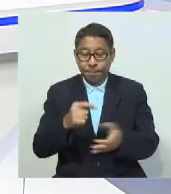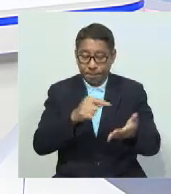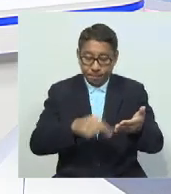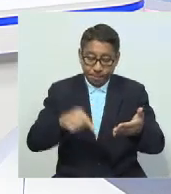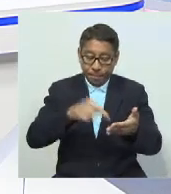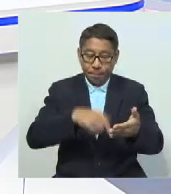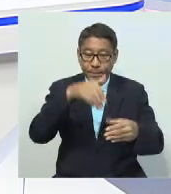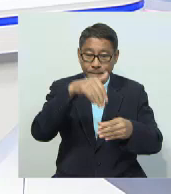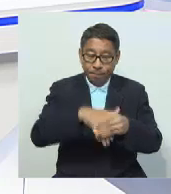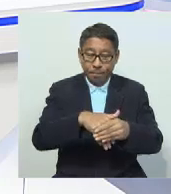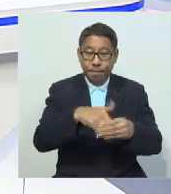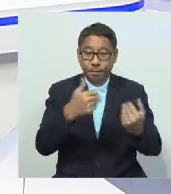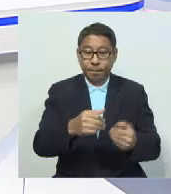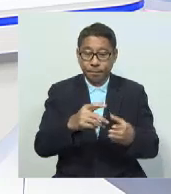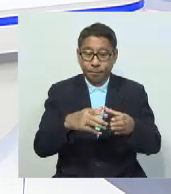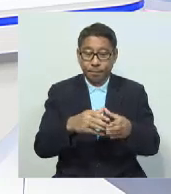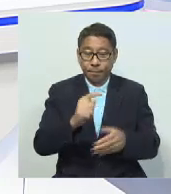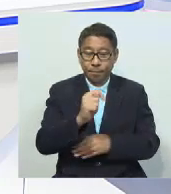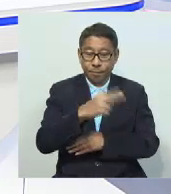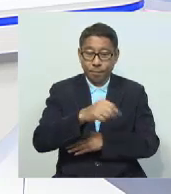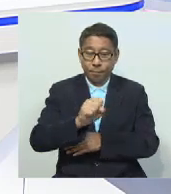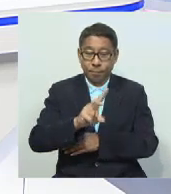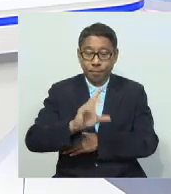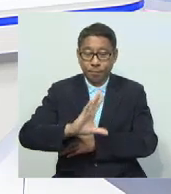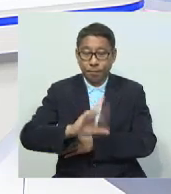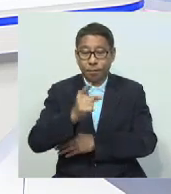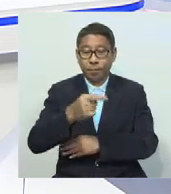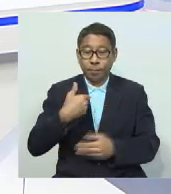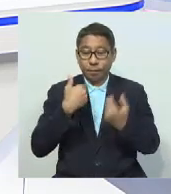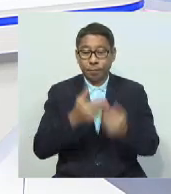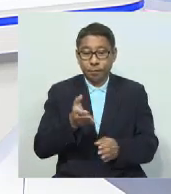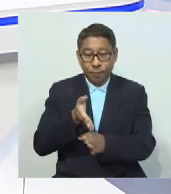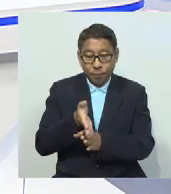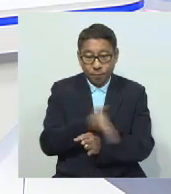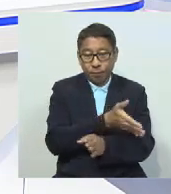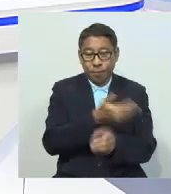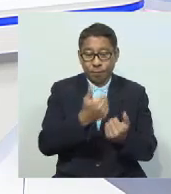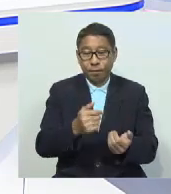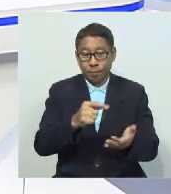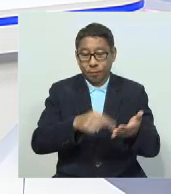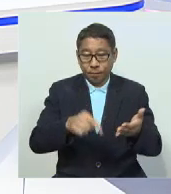าลงคะแนนให้กับพรรคไทยรักษาชาติซึ่งก่อนหน้านี้เนี่ยก็มี